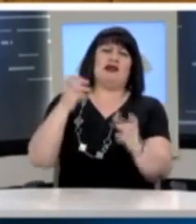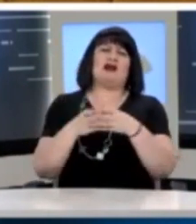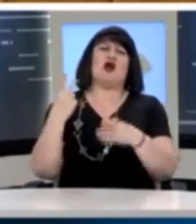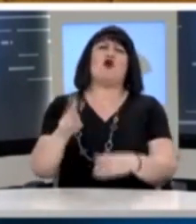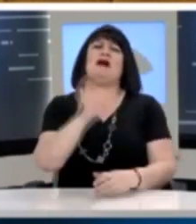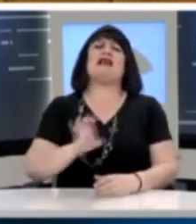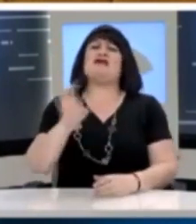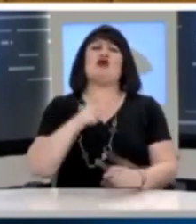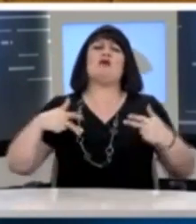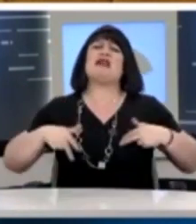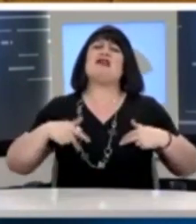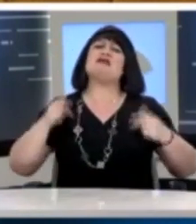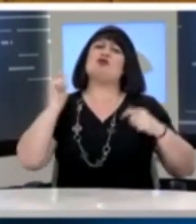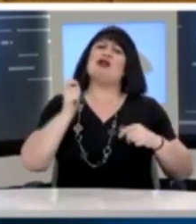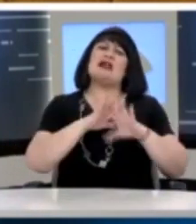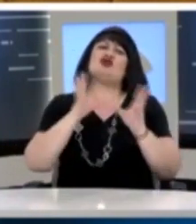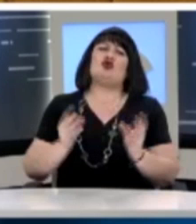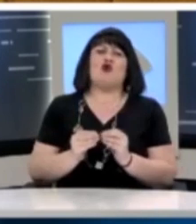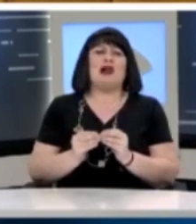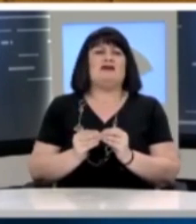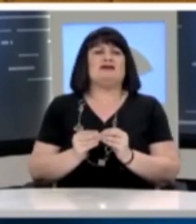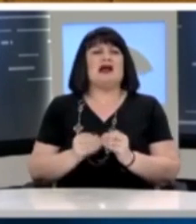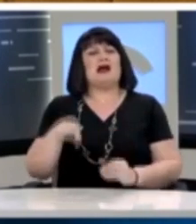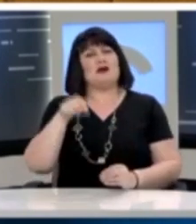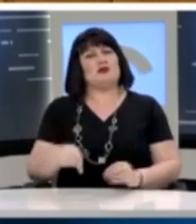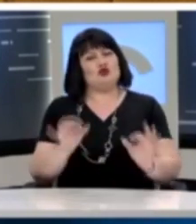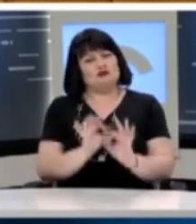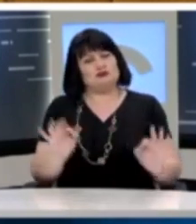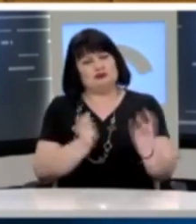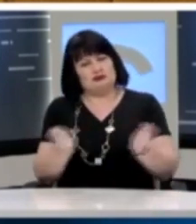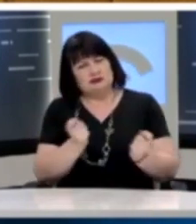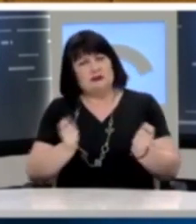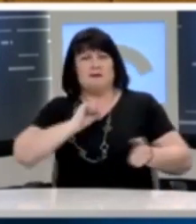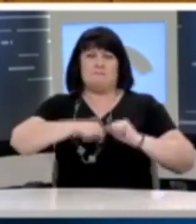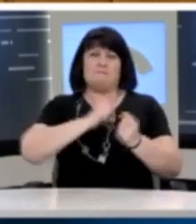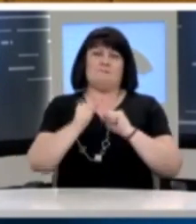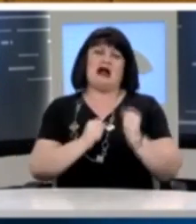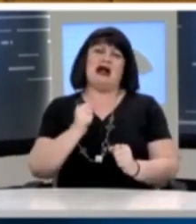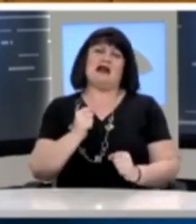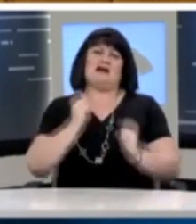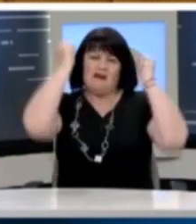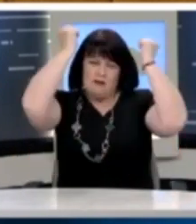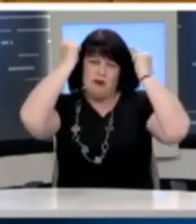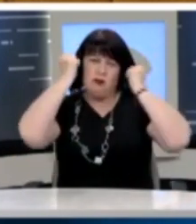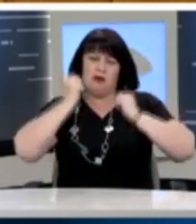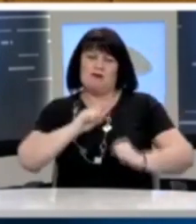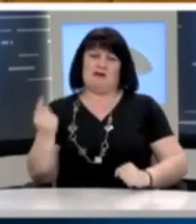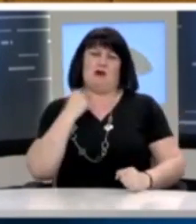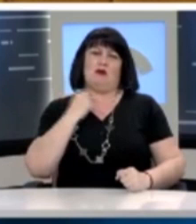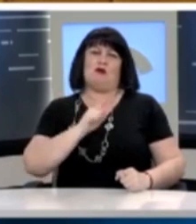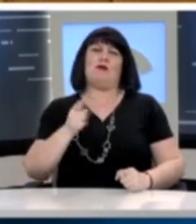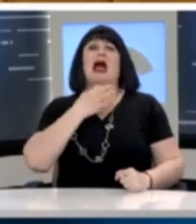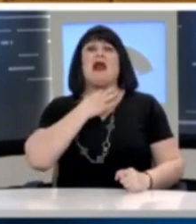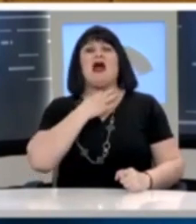και τις κυβερνήσεις και τις πολιτικές τους που οργανώνουν την πάλη για την ανάκτηση των απολειών, για τις σύγχρονες ανάγκες που